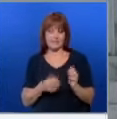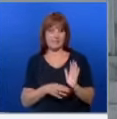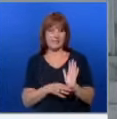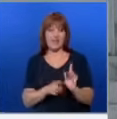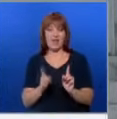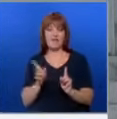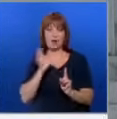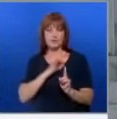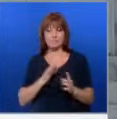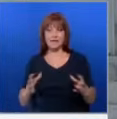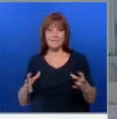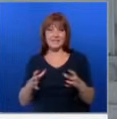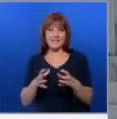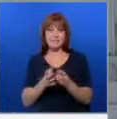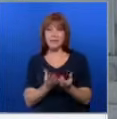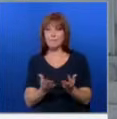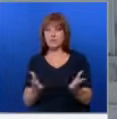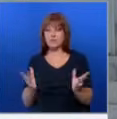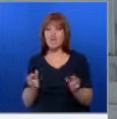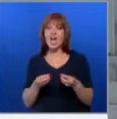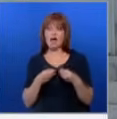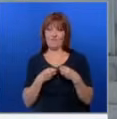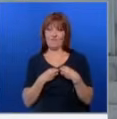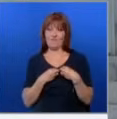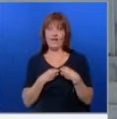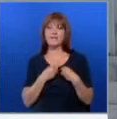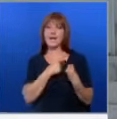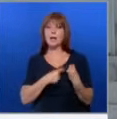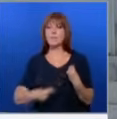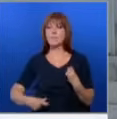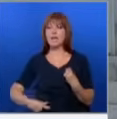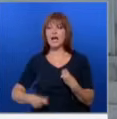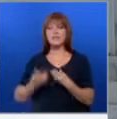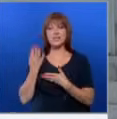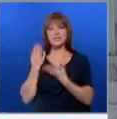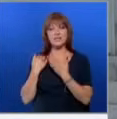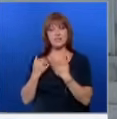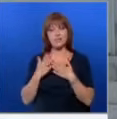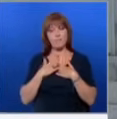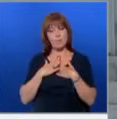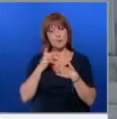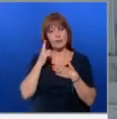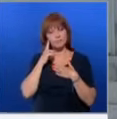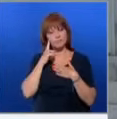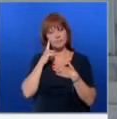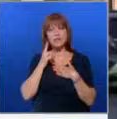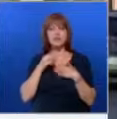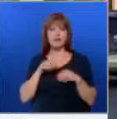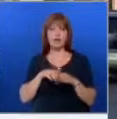събере мнозинство. И затова, верен на републиканските традиции и на принципите си, ще си подам